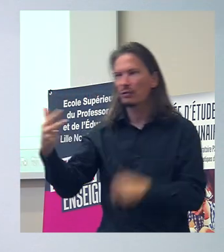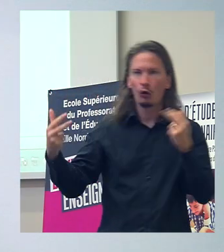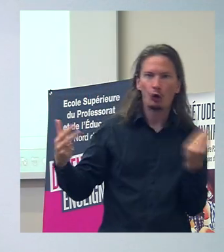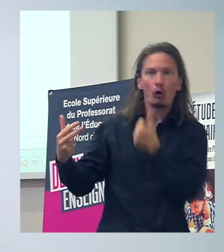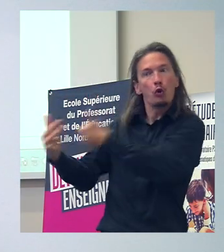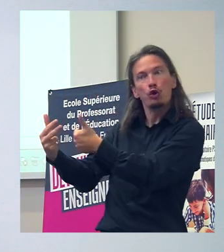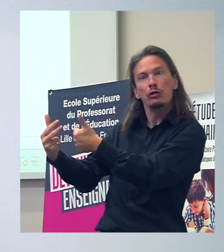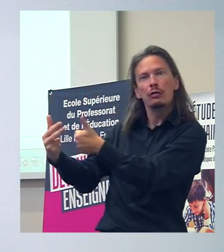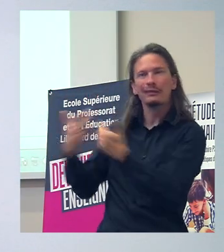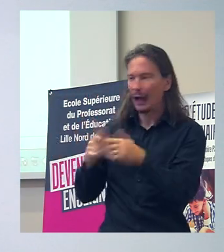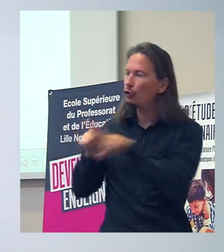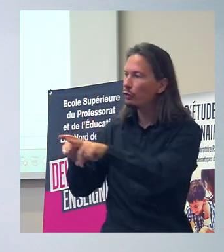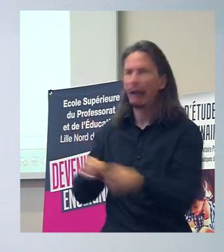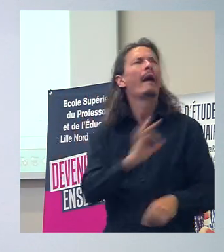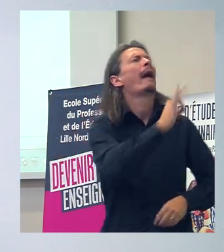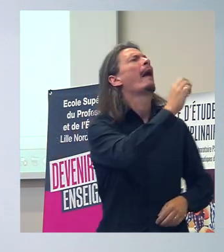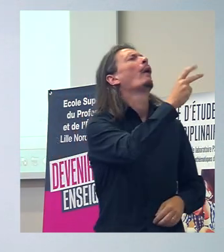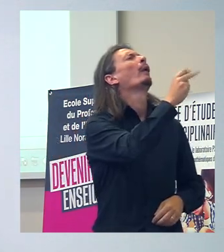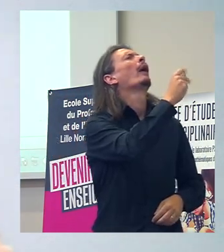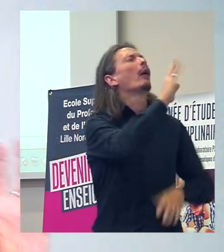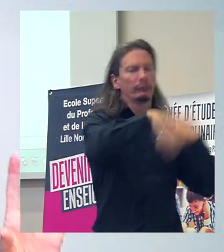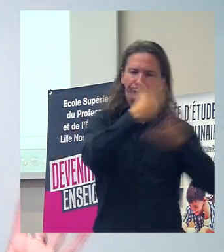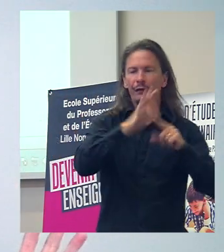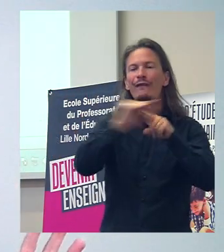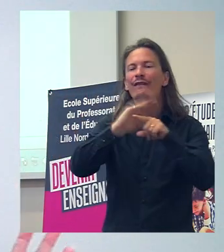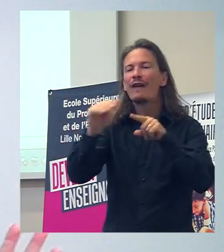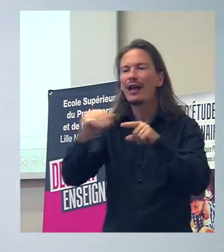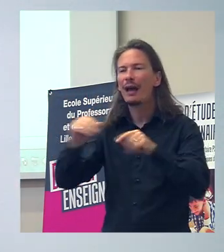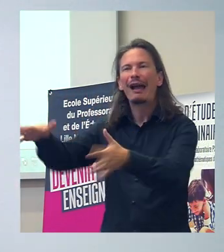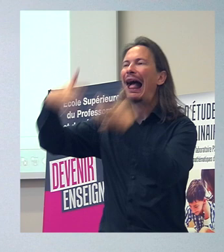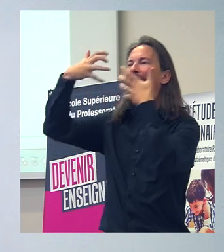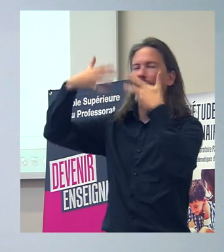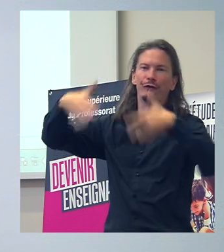et le roi redevient très gentil. Et puis voilà l'histoire.